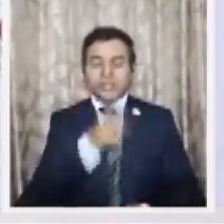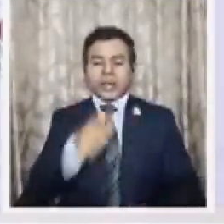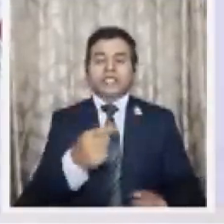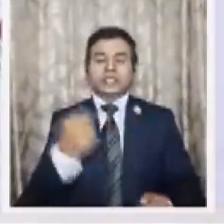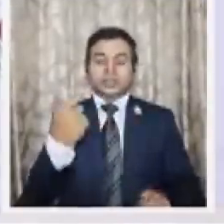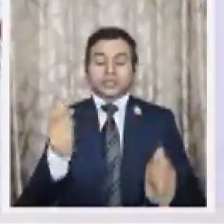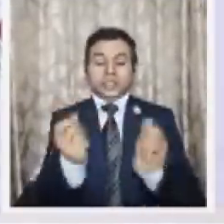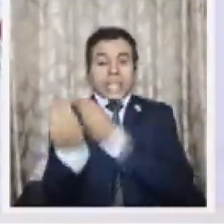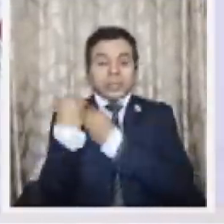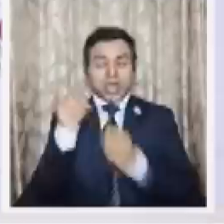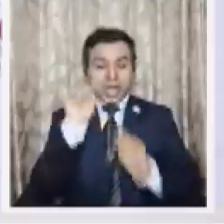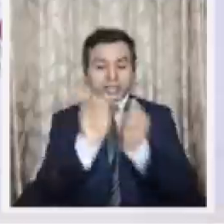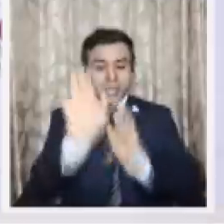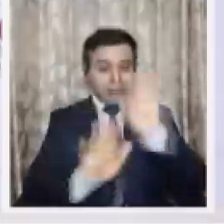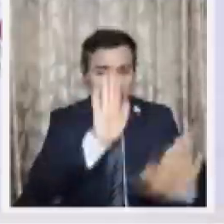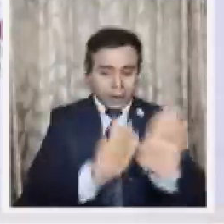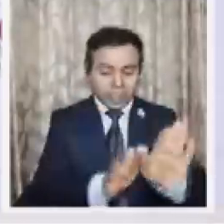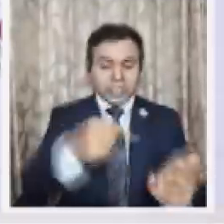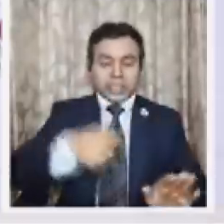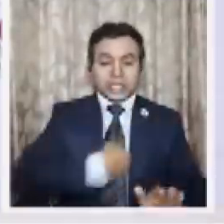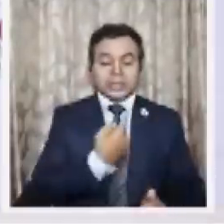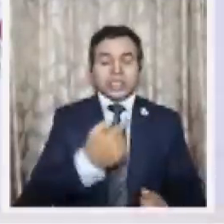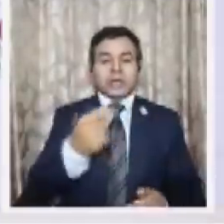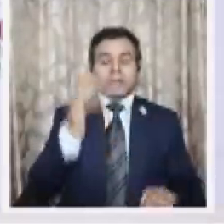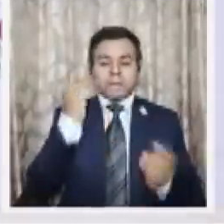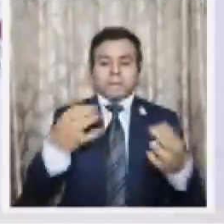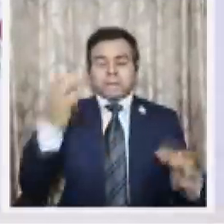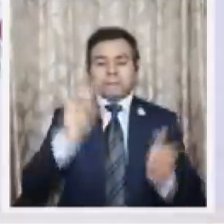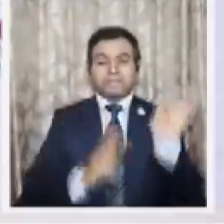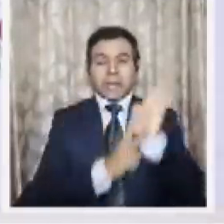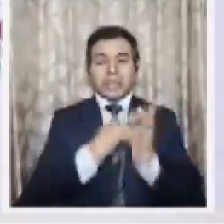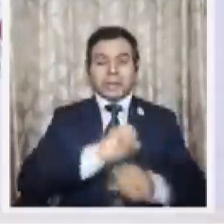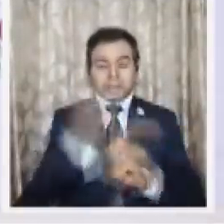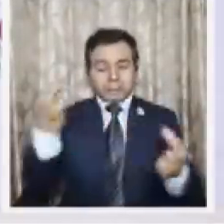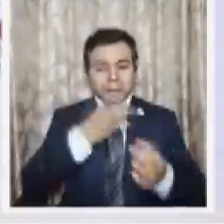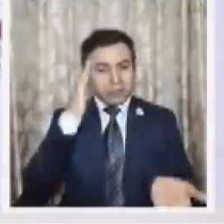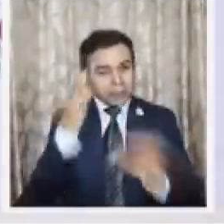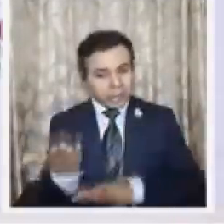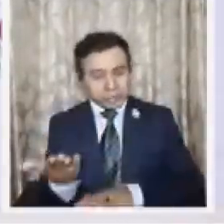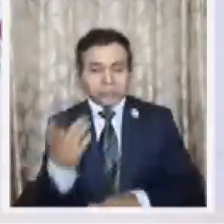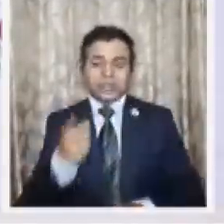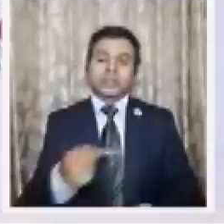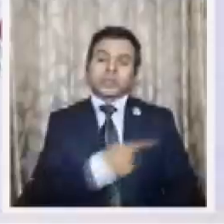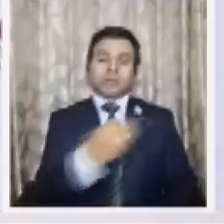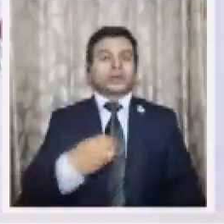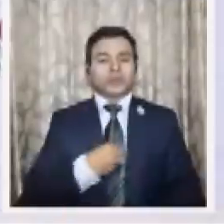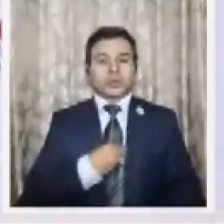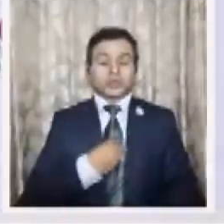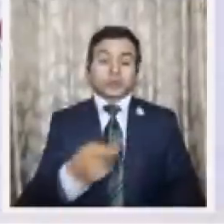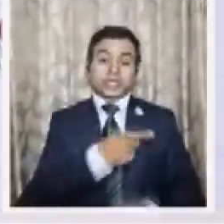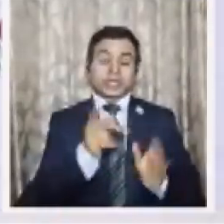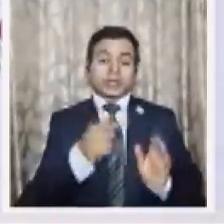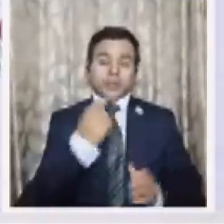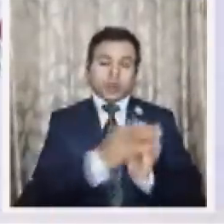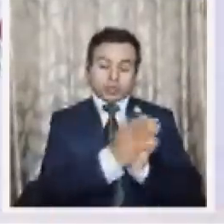হারাই এই কোভিড বা করোনা ভাইরাসে আক্রান্ত হয়ে। কাজেই আমরা যেন আক্রান্ত না হই সেই ব্যাপারেই আমাদের আরও বেশি সতর্ক থাকতে হবে। আমাদের